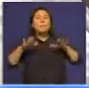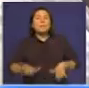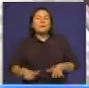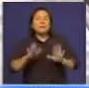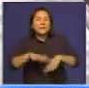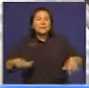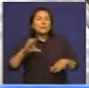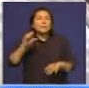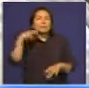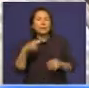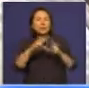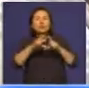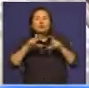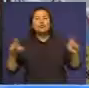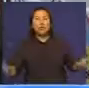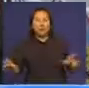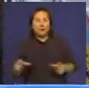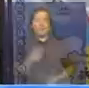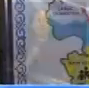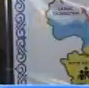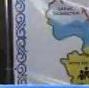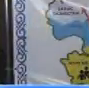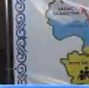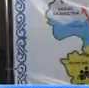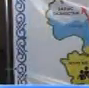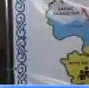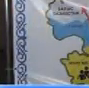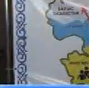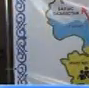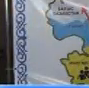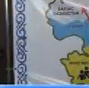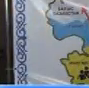местом в детском саду и школе. Сабина Балашкина, Айгерим Иманбаева, Каспий Акпарат.